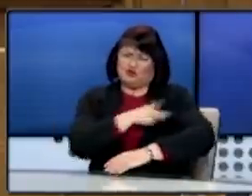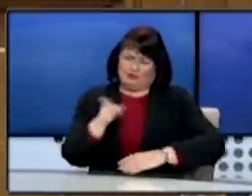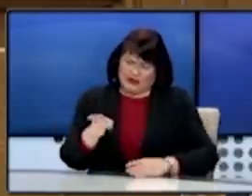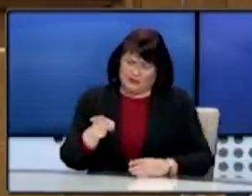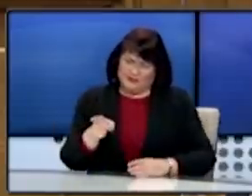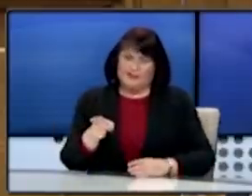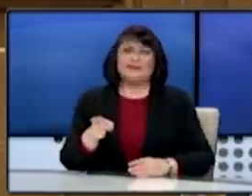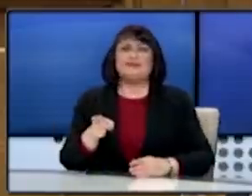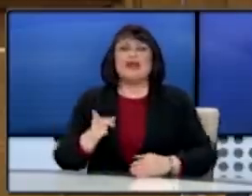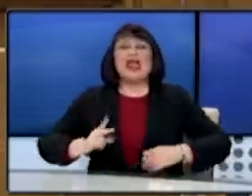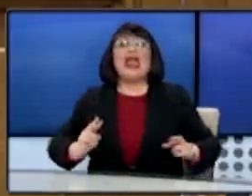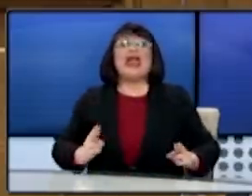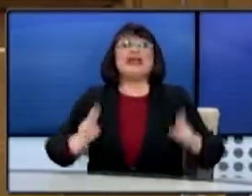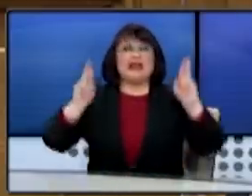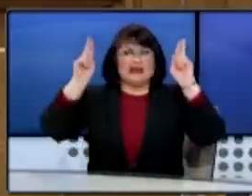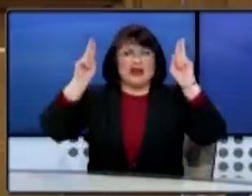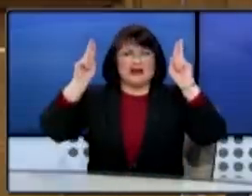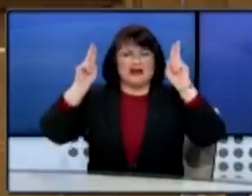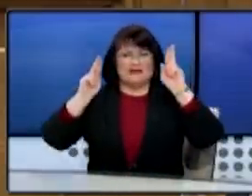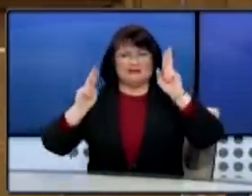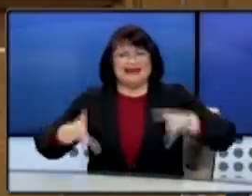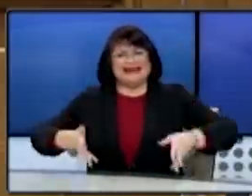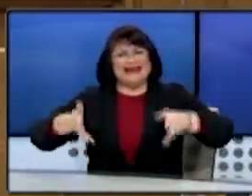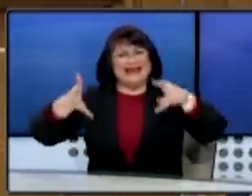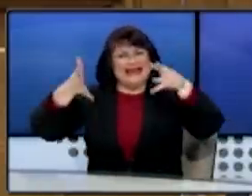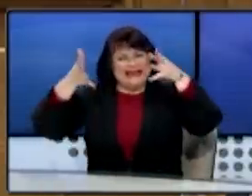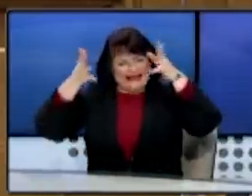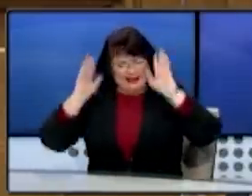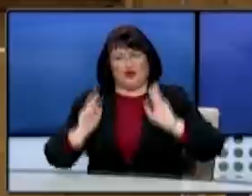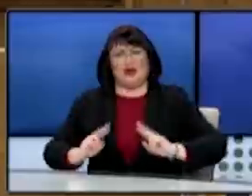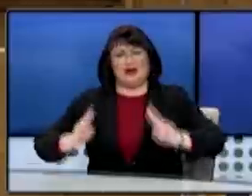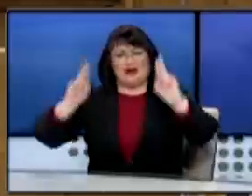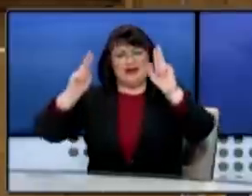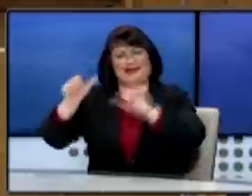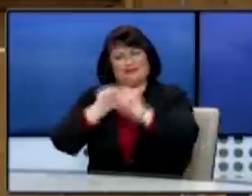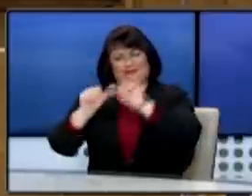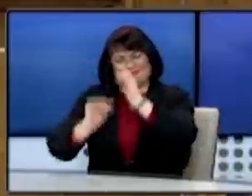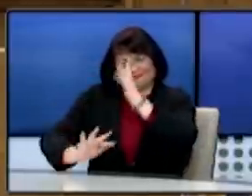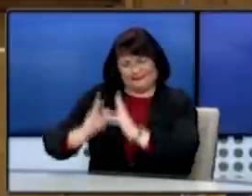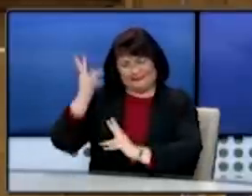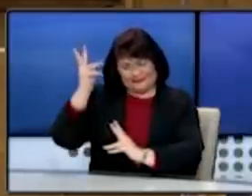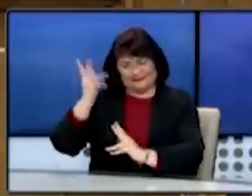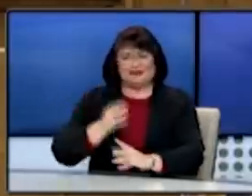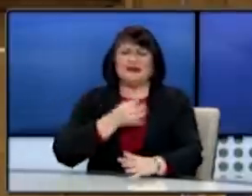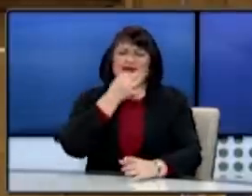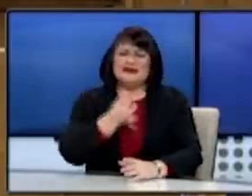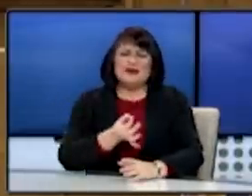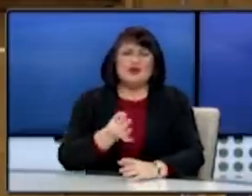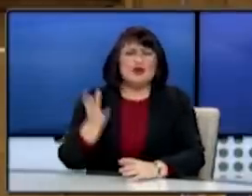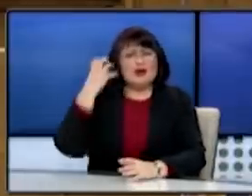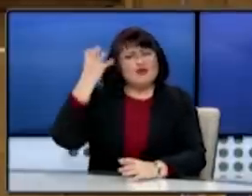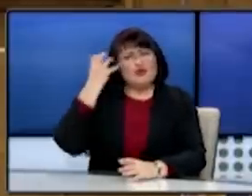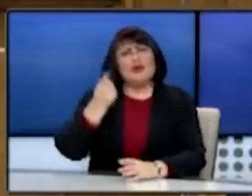την ενεργειακή αναβάθμιση του κτηρίου του συγκεκριμένου νοσοκομείου. Με δύο λόγια,